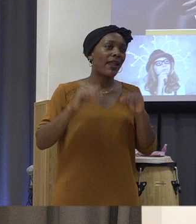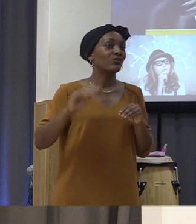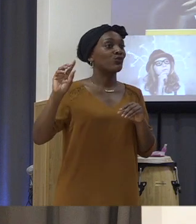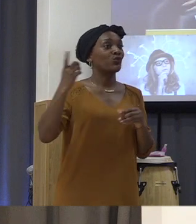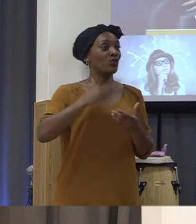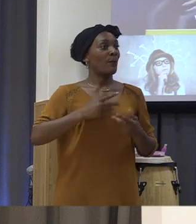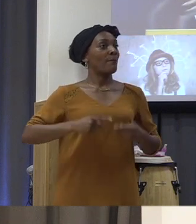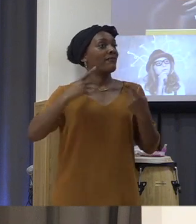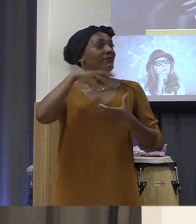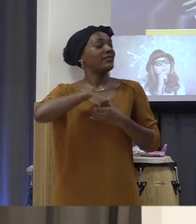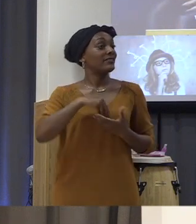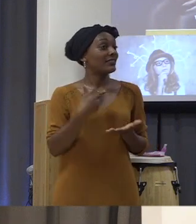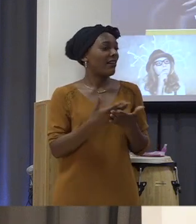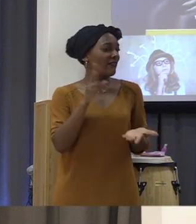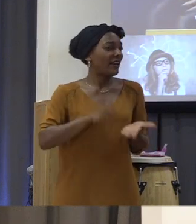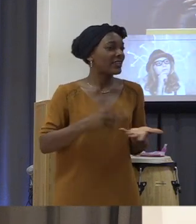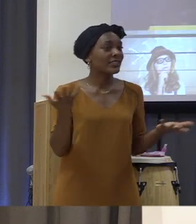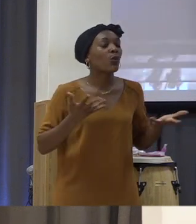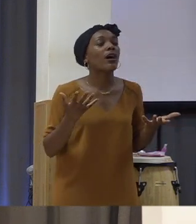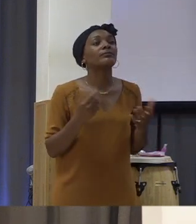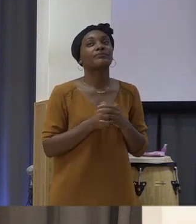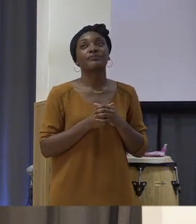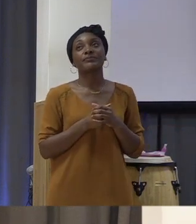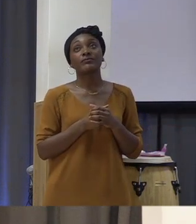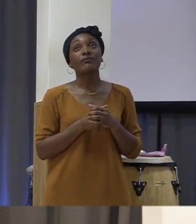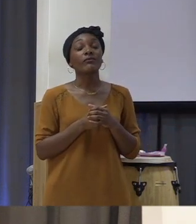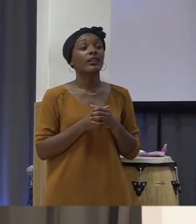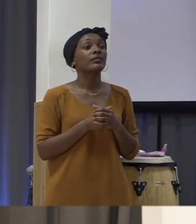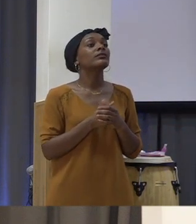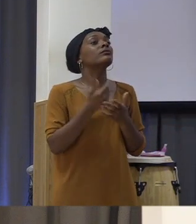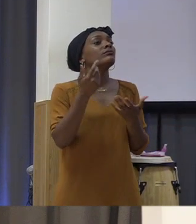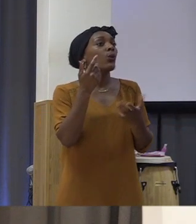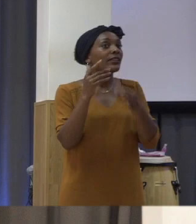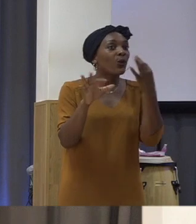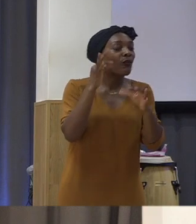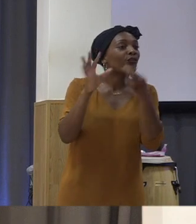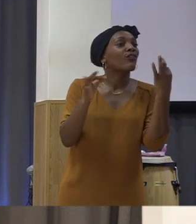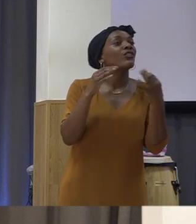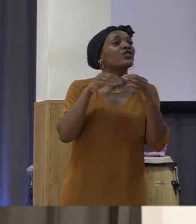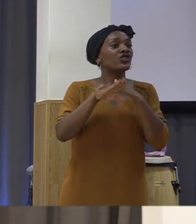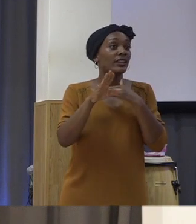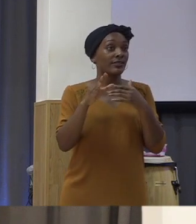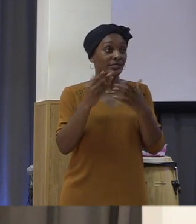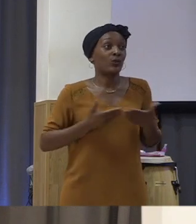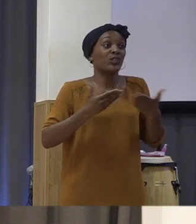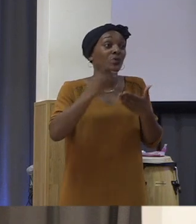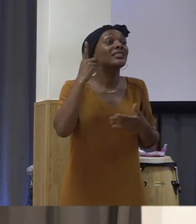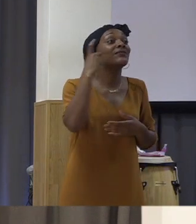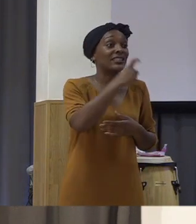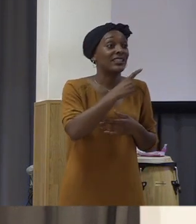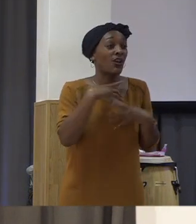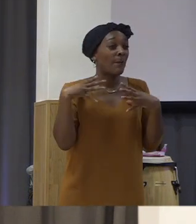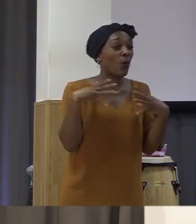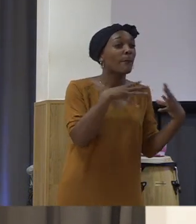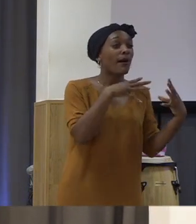notre vie, et il se trouve que cette place, bien souvent, on la découvre dans l'épreuve. J'avais pris donc